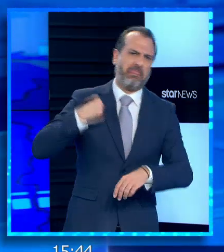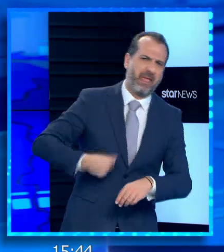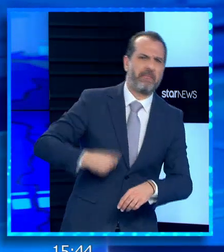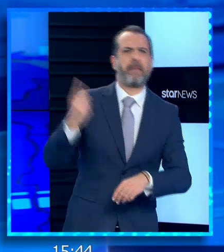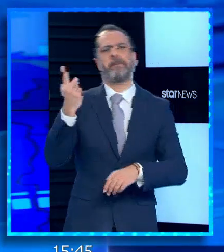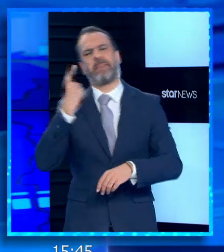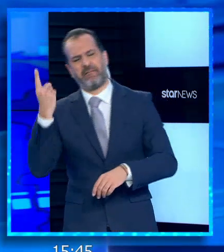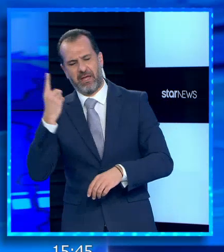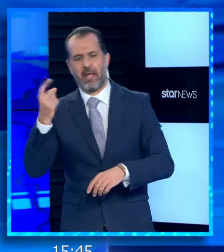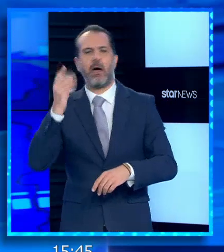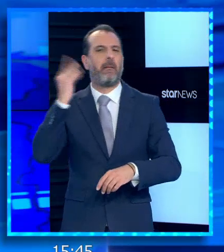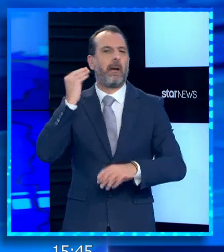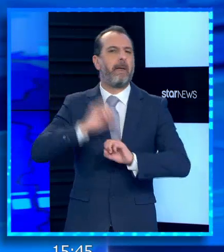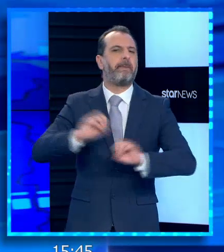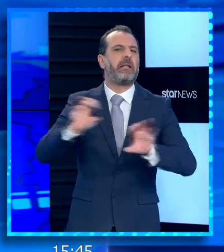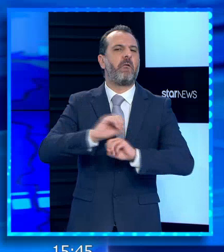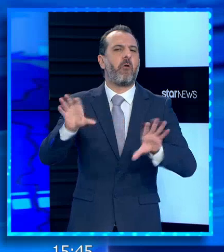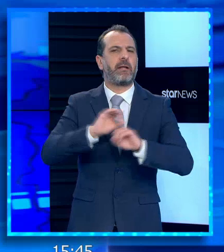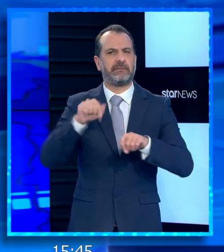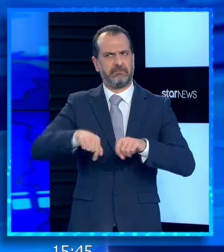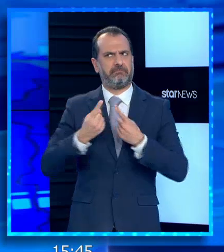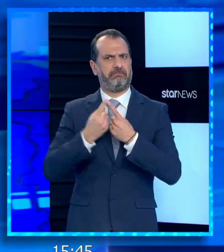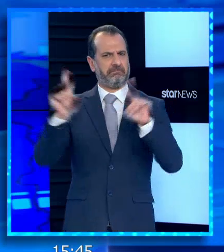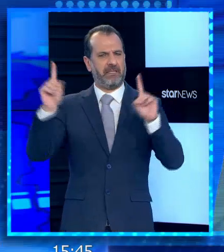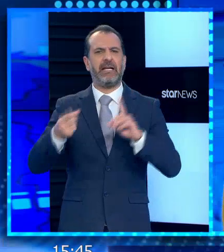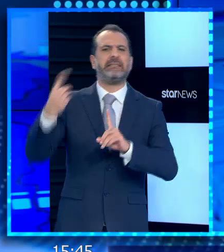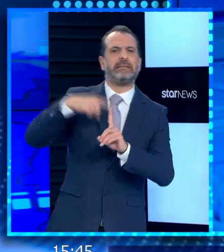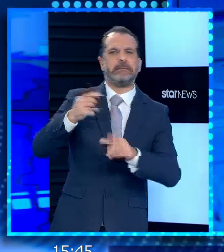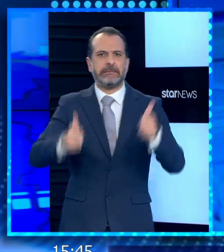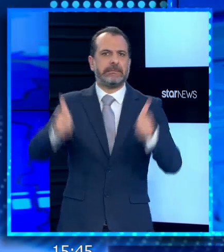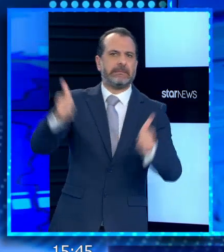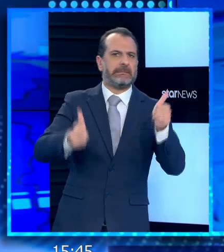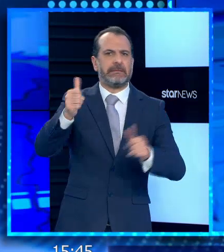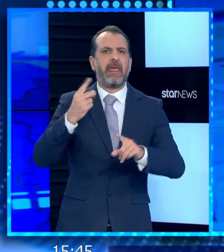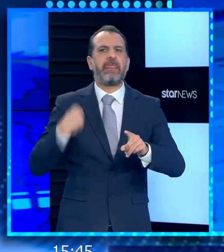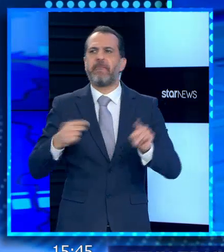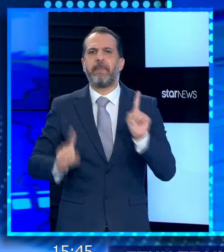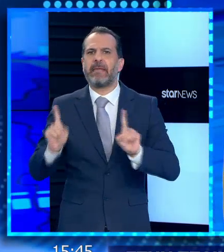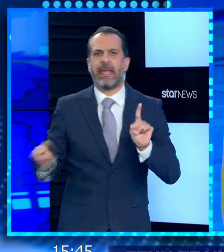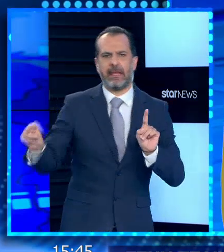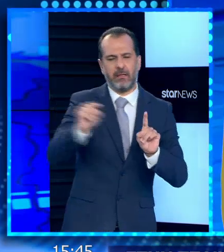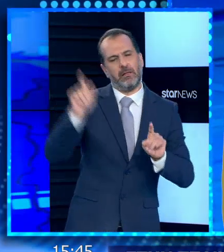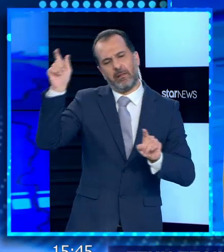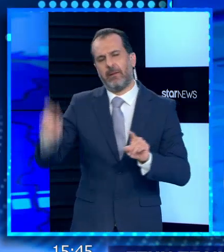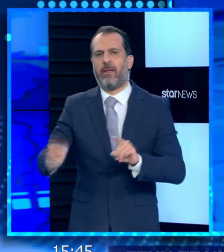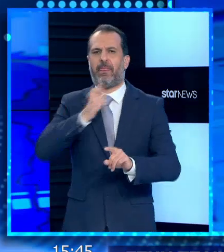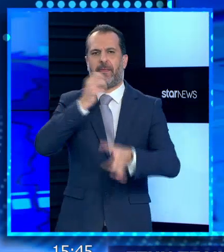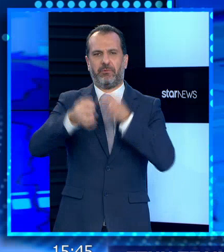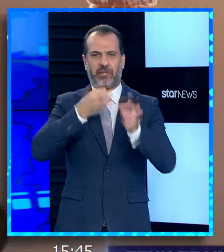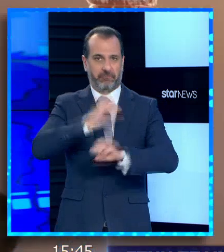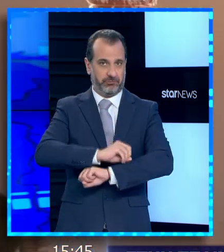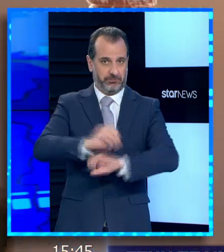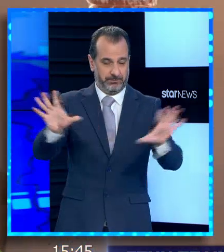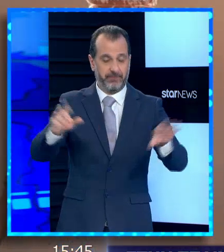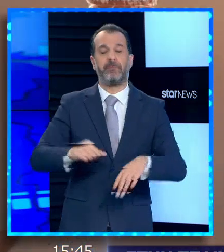τις ιδιαιτερότητες αυτής της αναμέτρησης, αλλά και για τα ντέρμπι, θα μας δώσει ο Γιώργος Βότσκαρης. Γιώργο. Στις 8